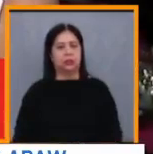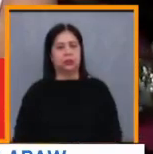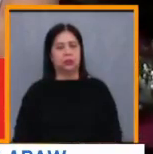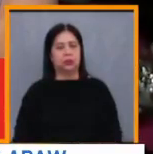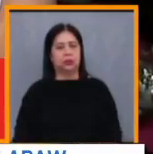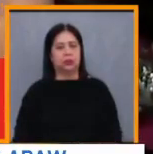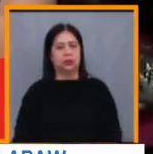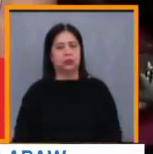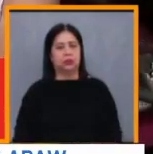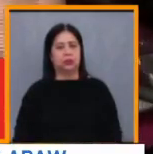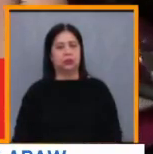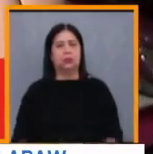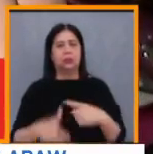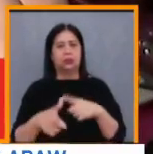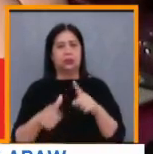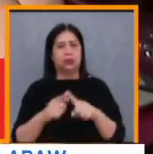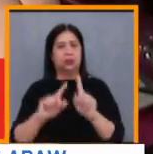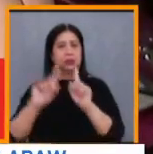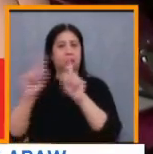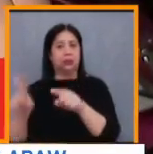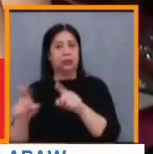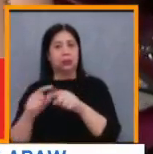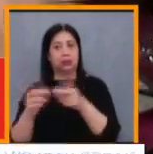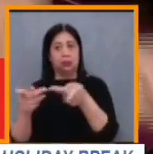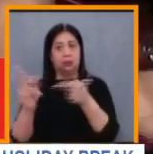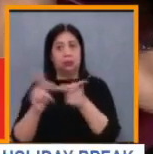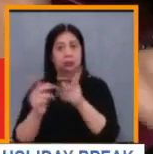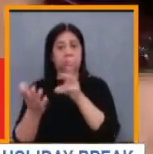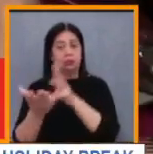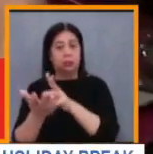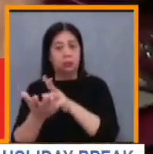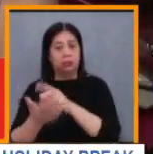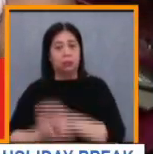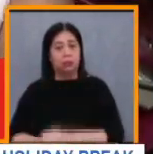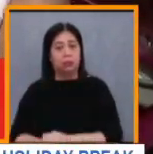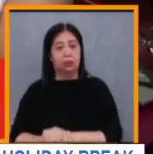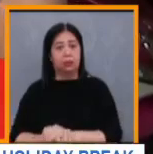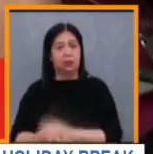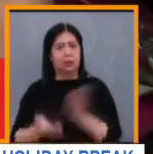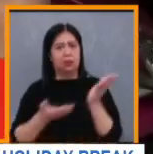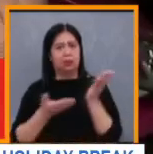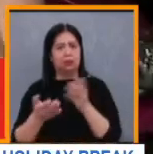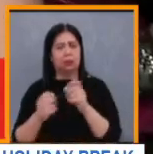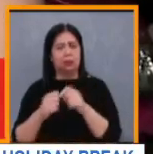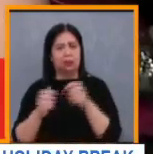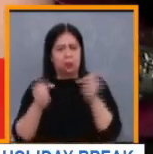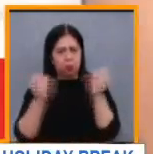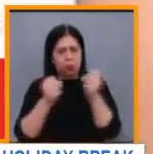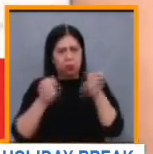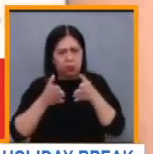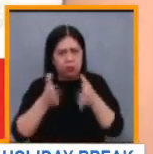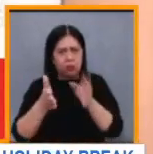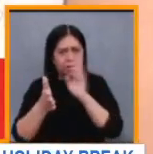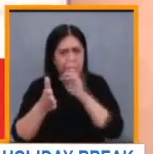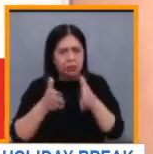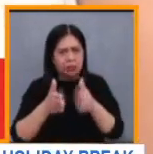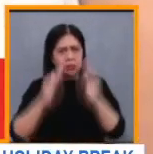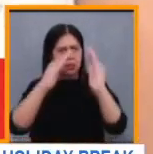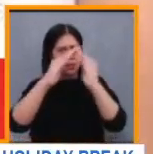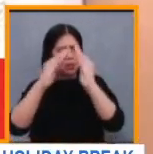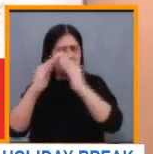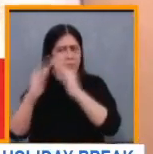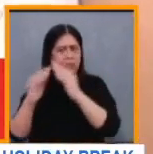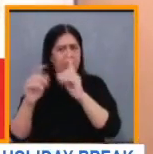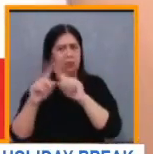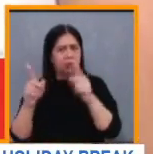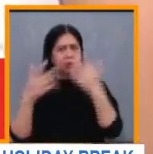Tapos pagdating ko dun sa lugar, pinasok niya ako sa iskinitang maliit, tapos may bahay. Nung natapos niya yung